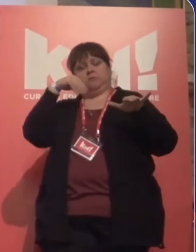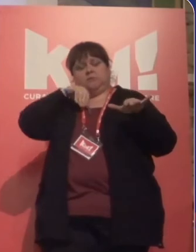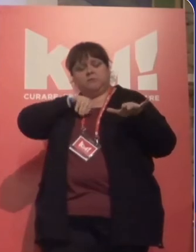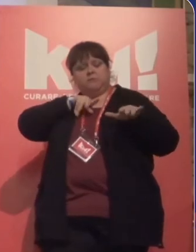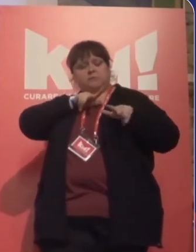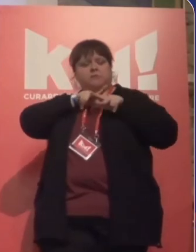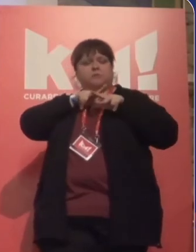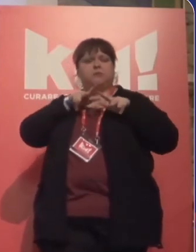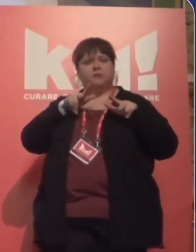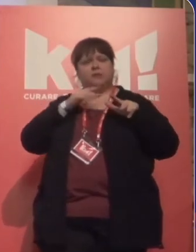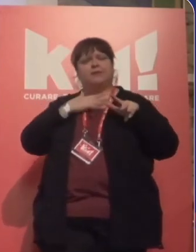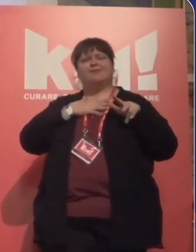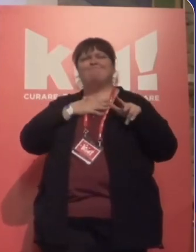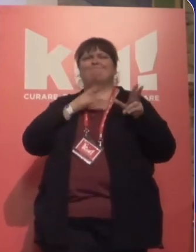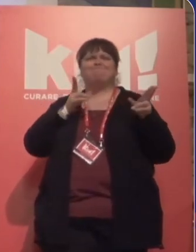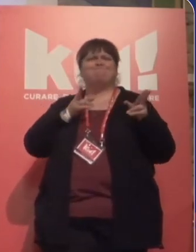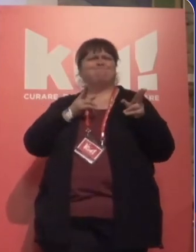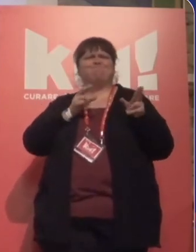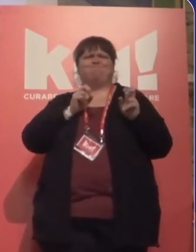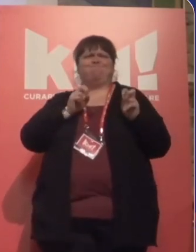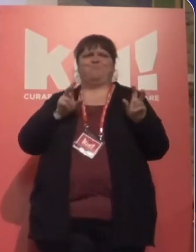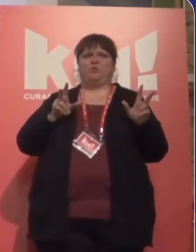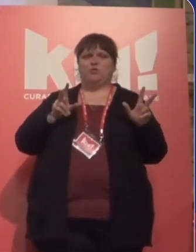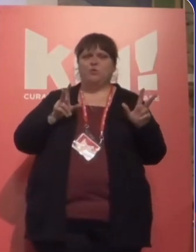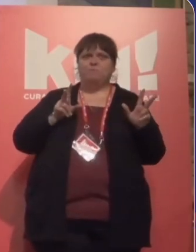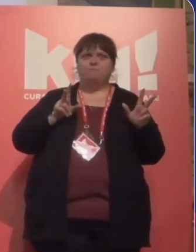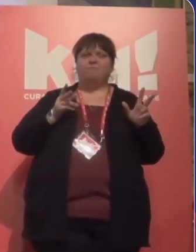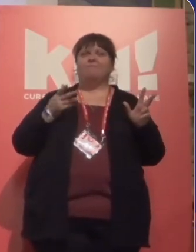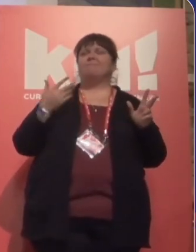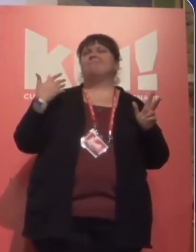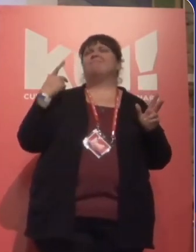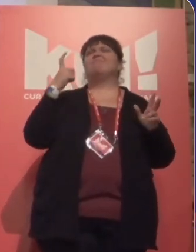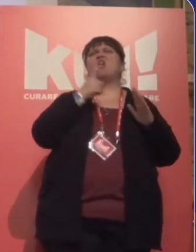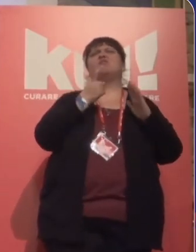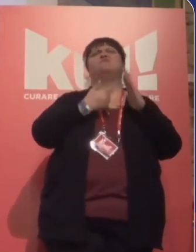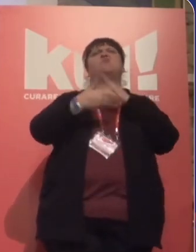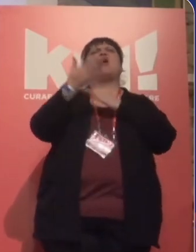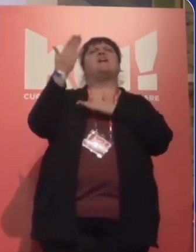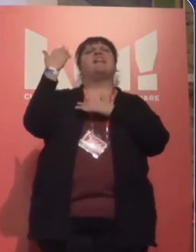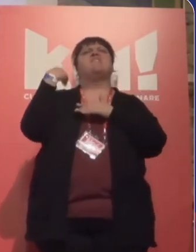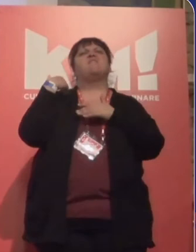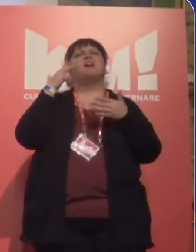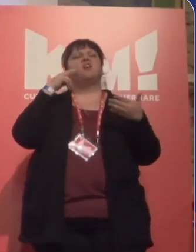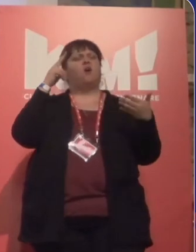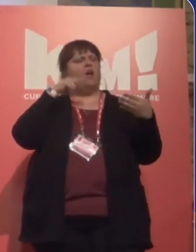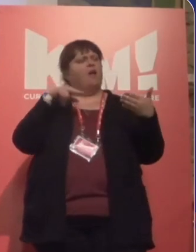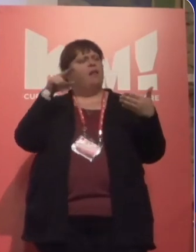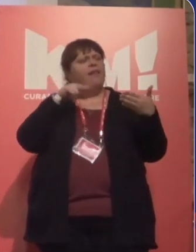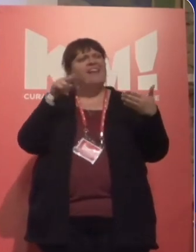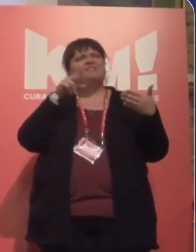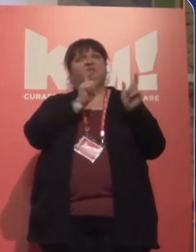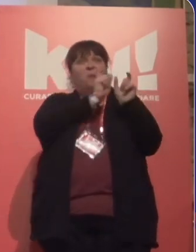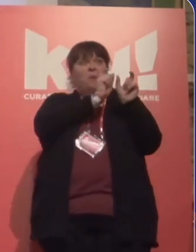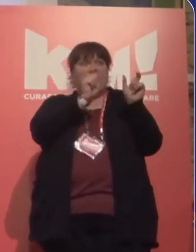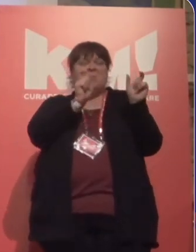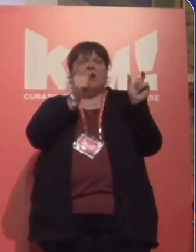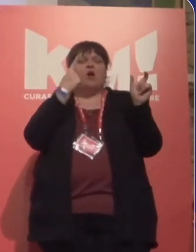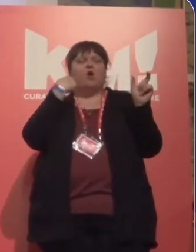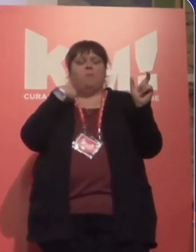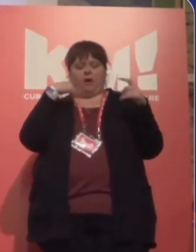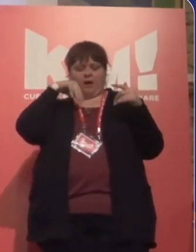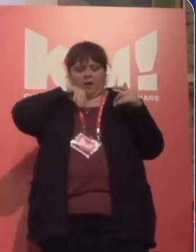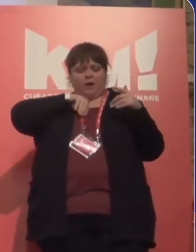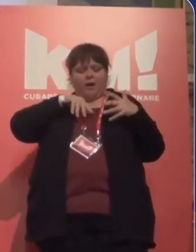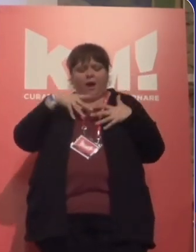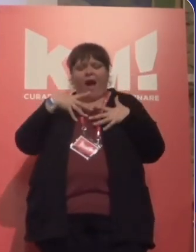leggevo un po di giorni fa che si diceva fanno venire meno l'aria gli